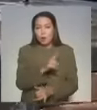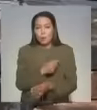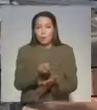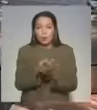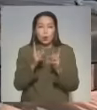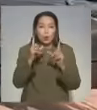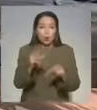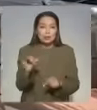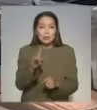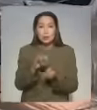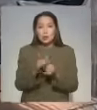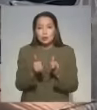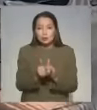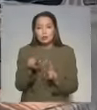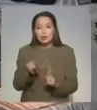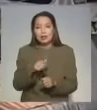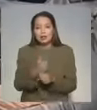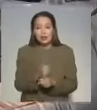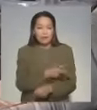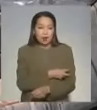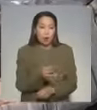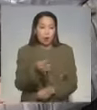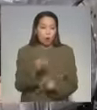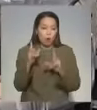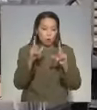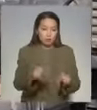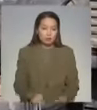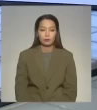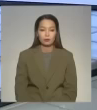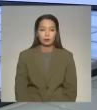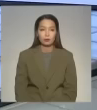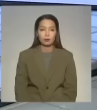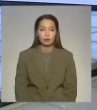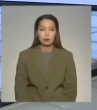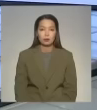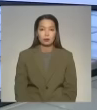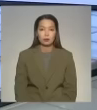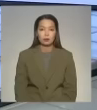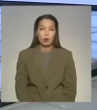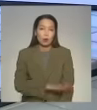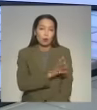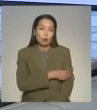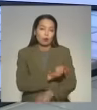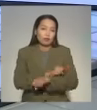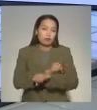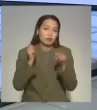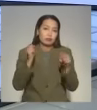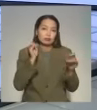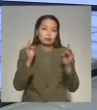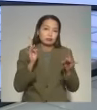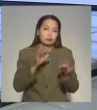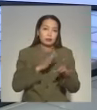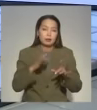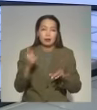медики из Усть-Каменогорска, в том числе главный врач области. Мощный взрыв прогремел в одном из